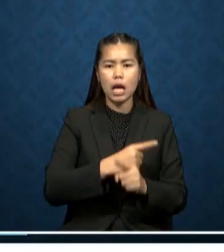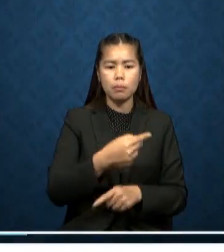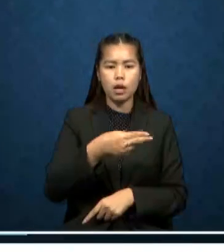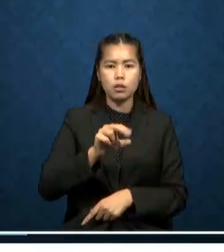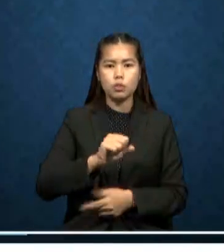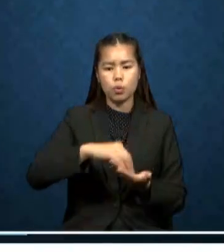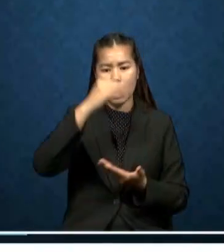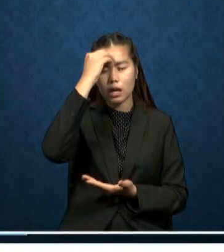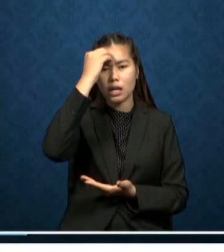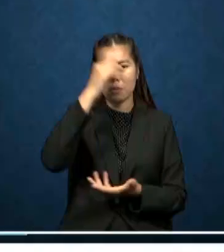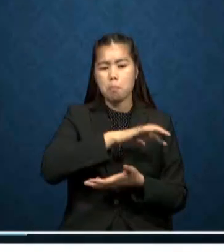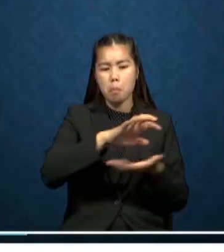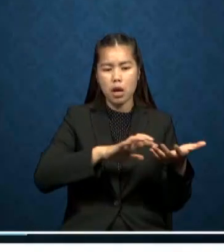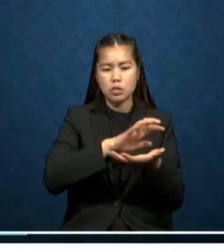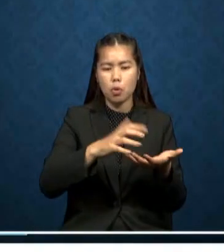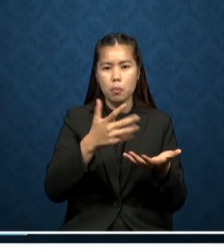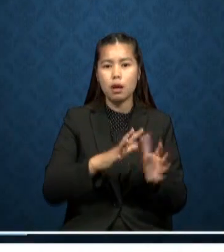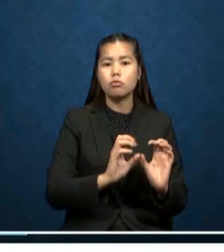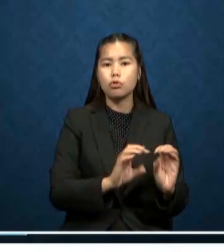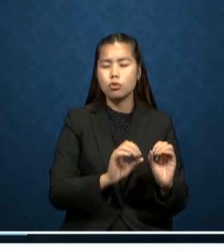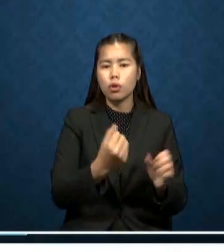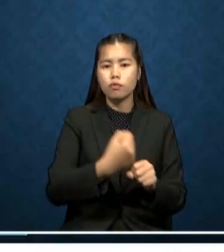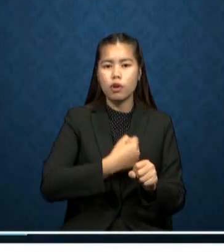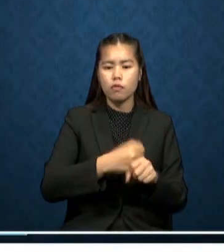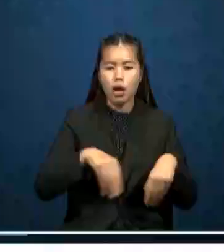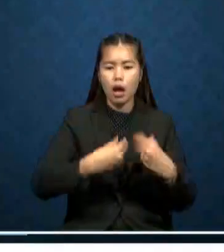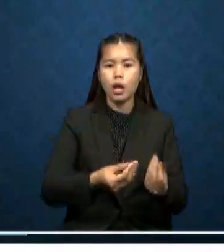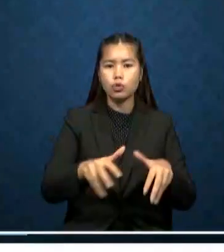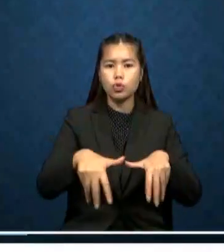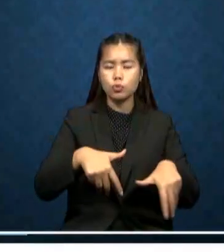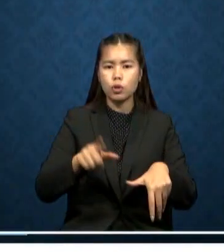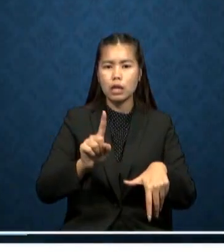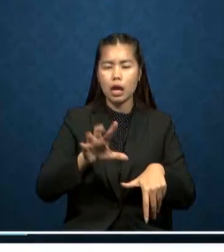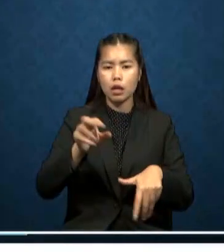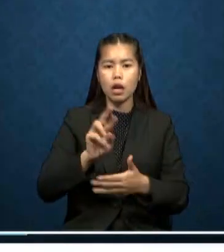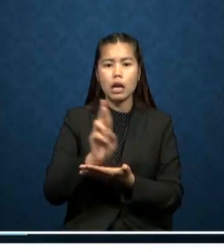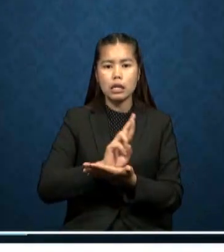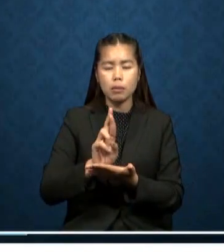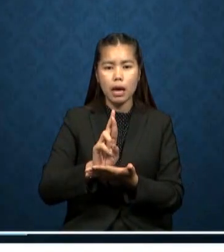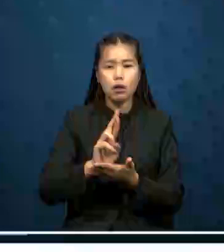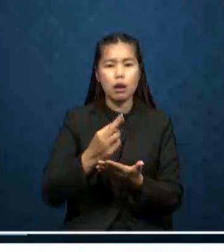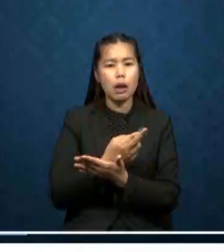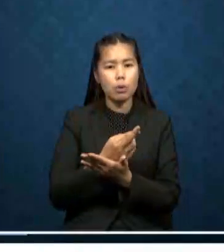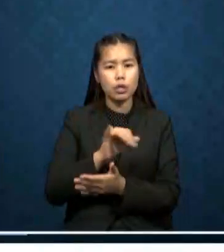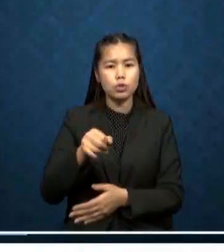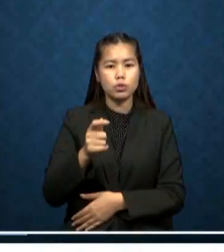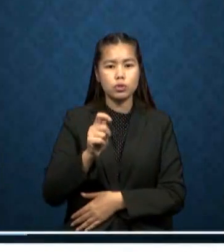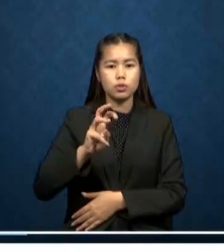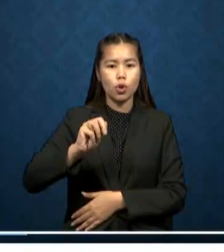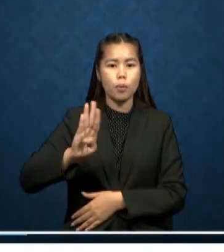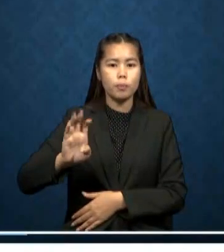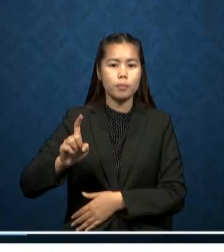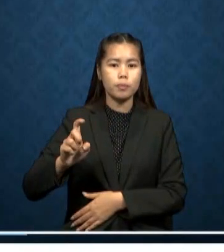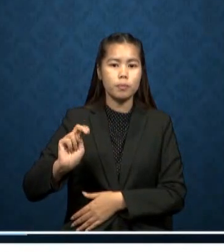ของสถาบันการศึกษา 3สถาบันได้แก่มหาวิทยาลัยราชภัฏหมู่บ้านจอมบึงโรงเรียนในเรืออากาศนวมินทร